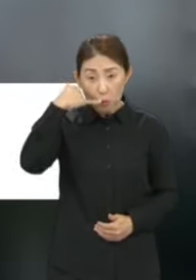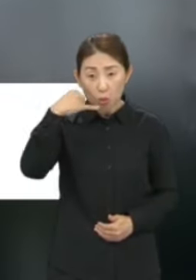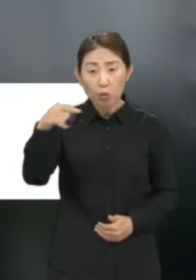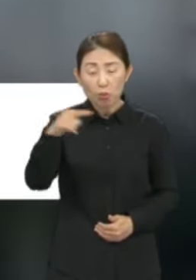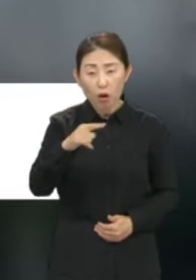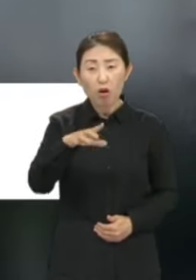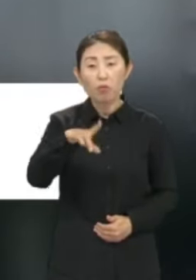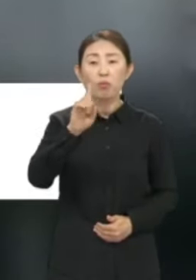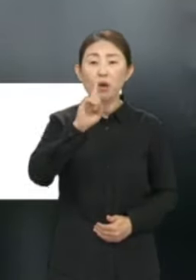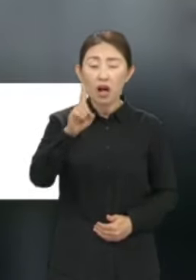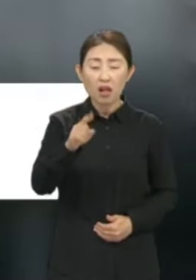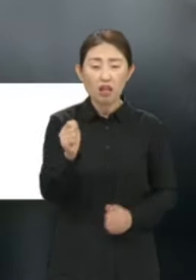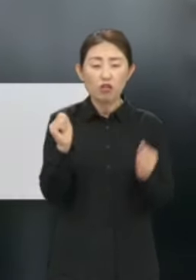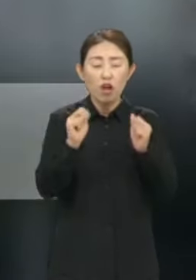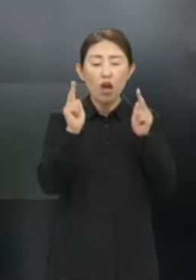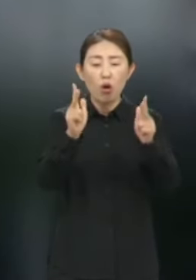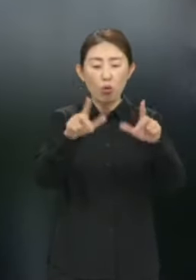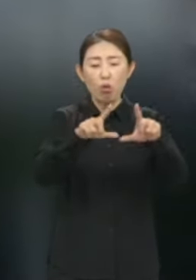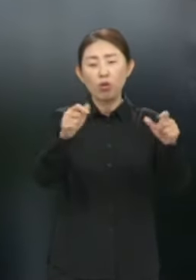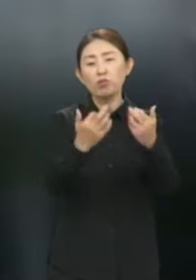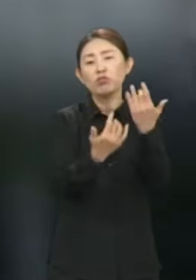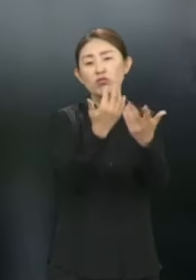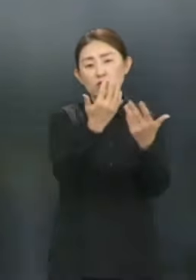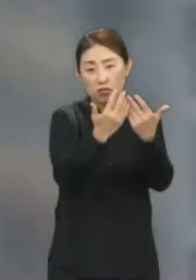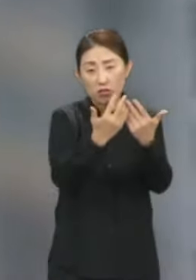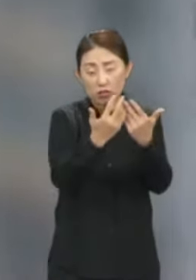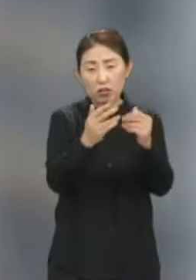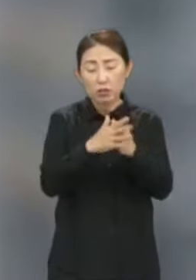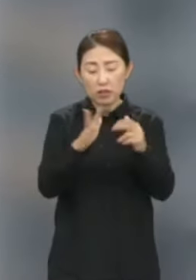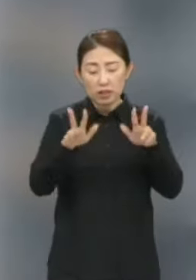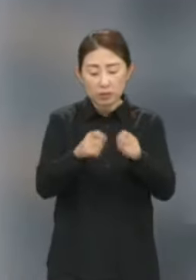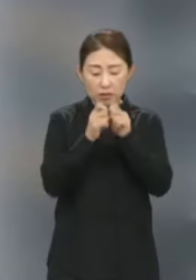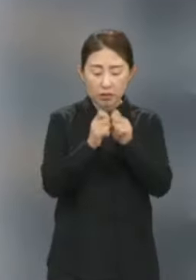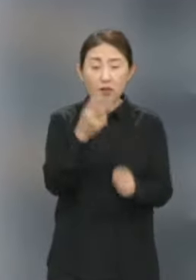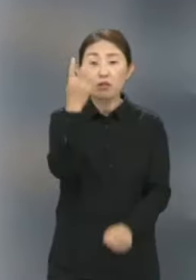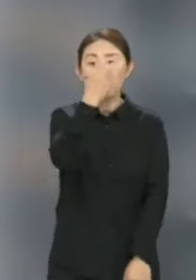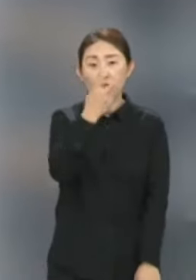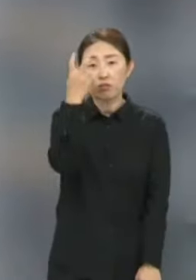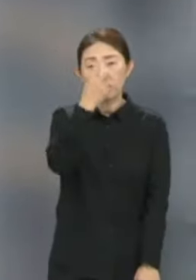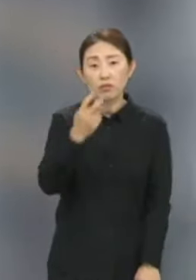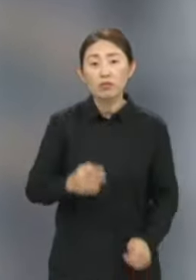신고 내용 등을 토대로 정확한 화재 원인과 피해 규모를 조사하고 있습니다.